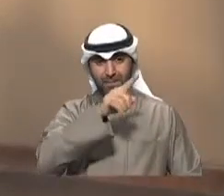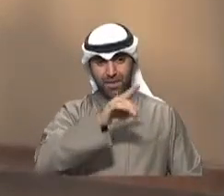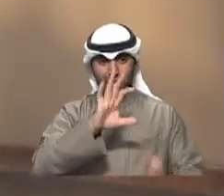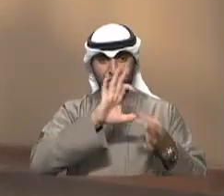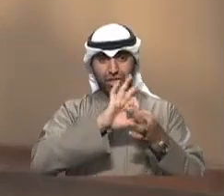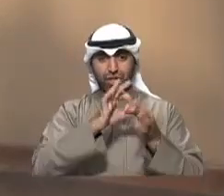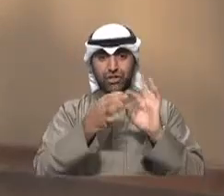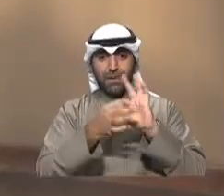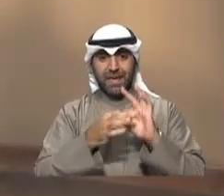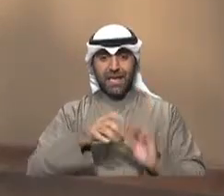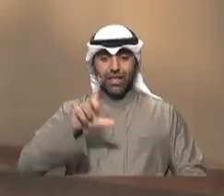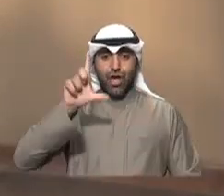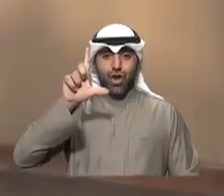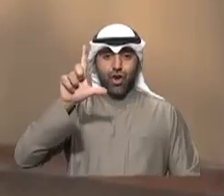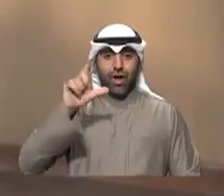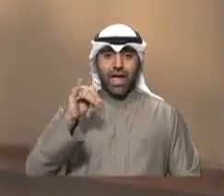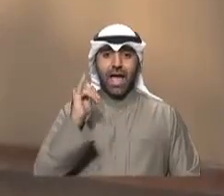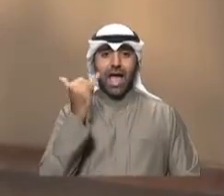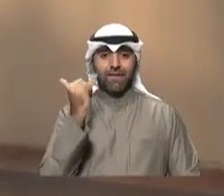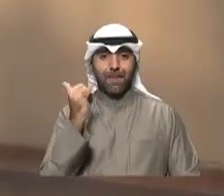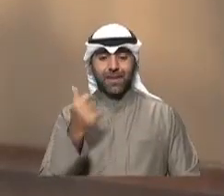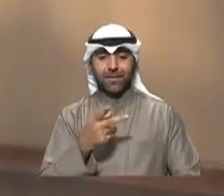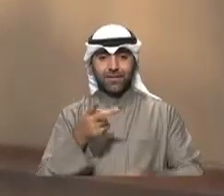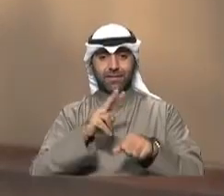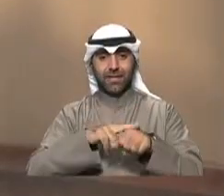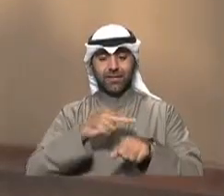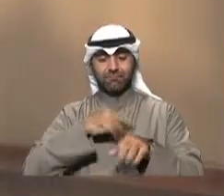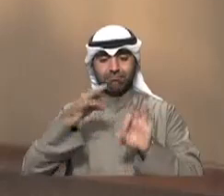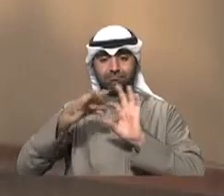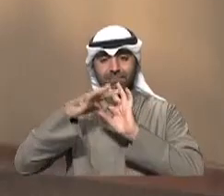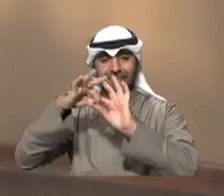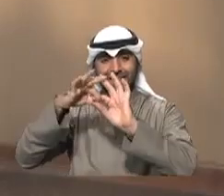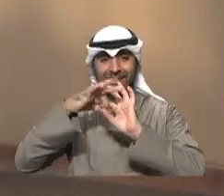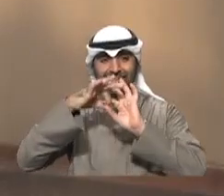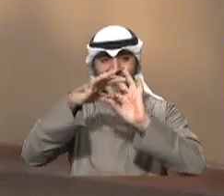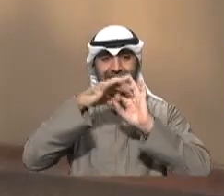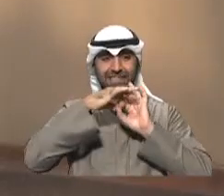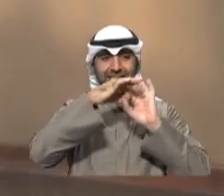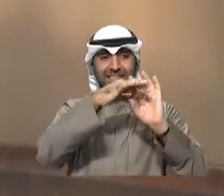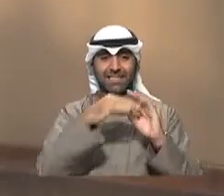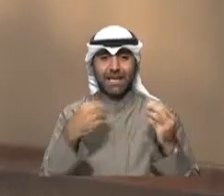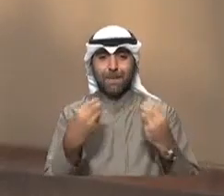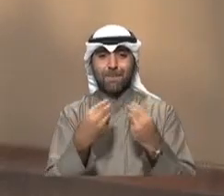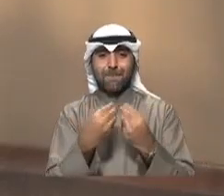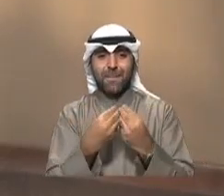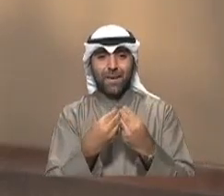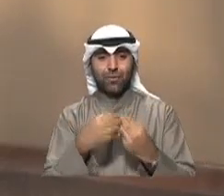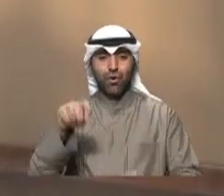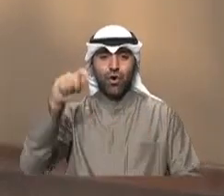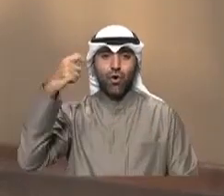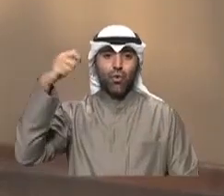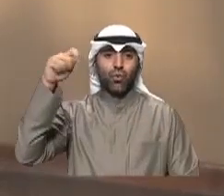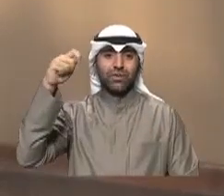المختلفه وممكن هذا اليوم اكثر مثال همم تعاوننا مع المكتبه الكويت الوطنيه